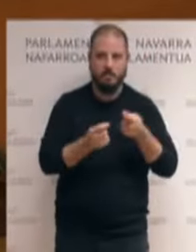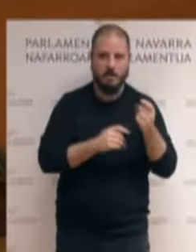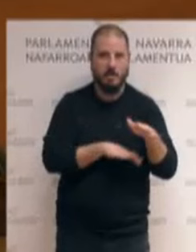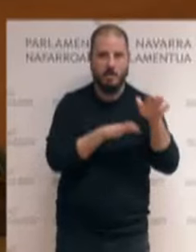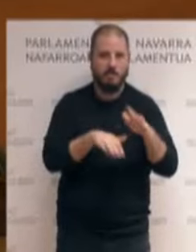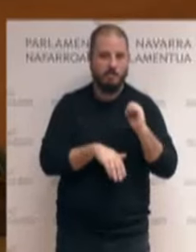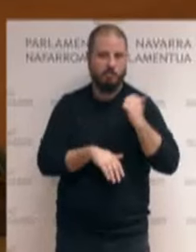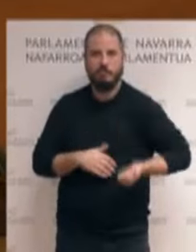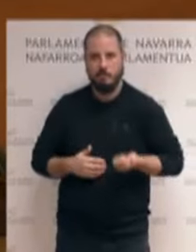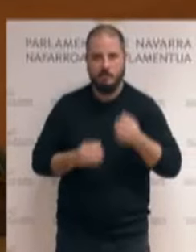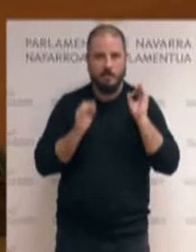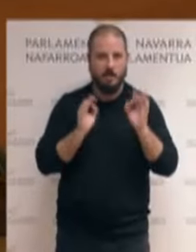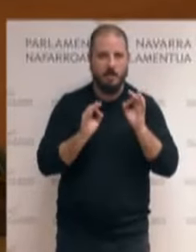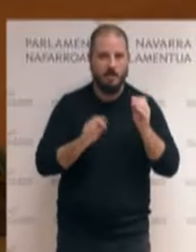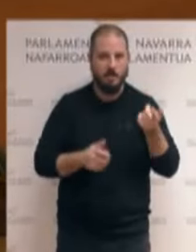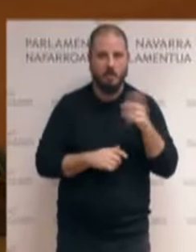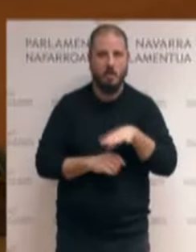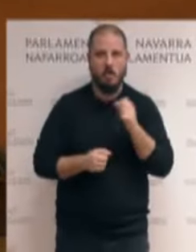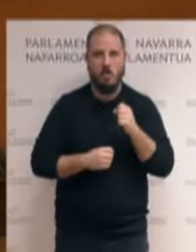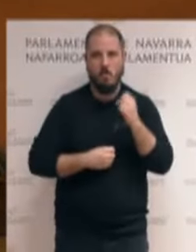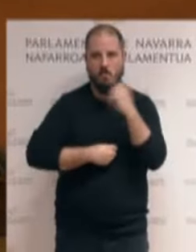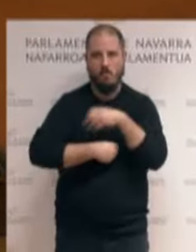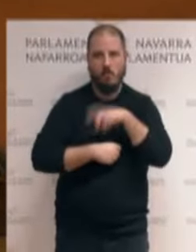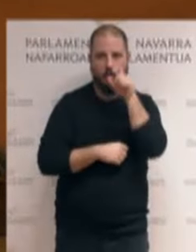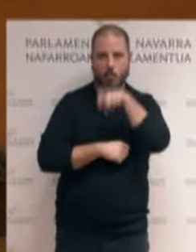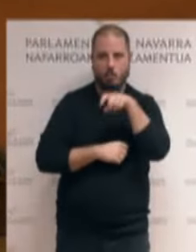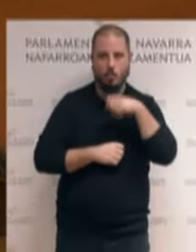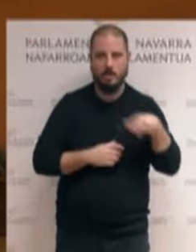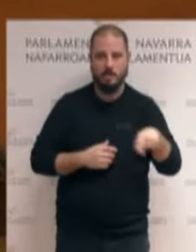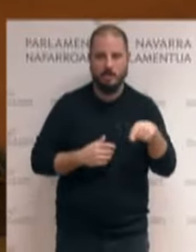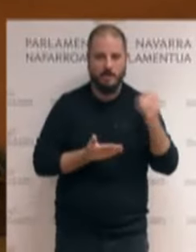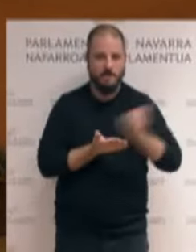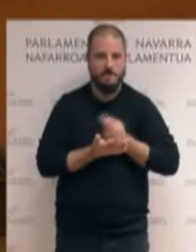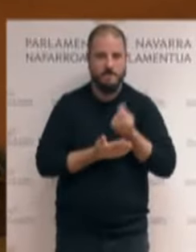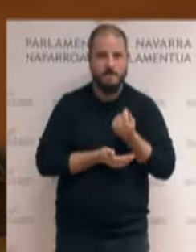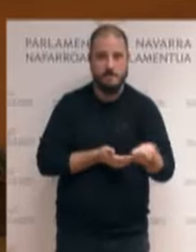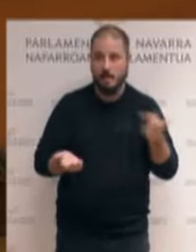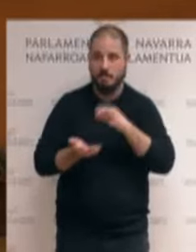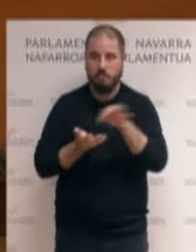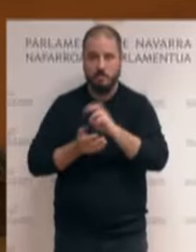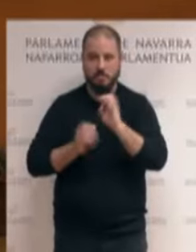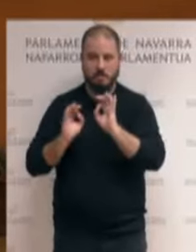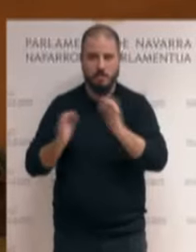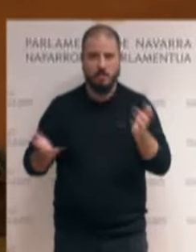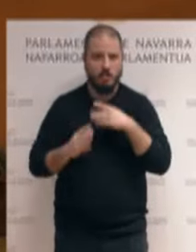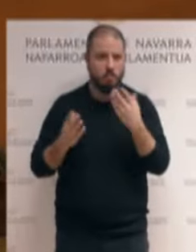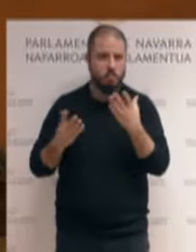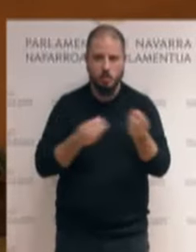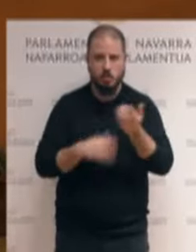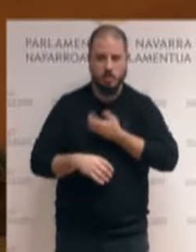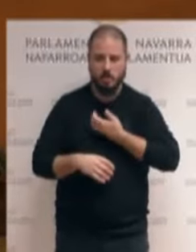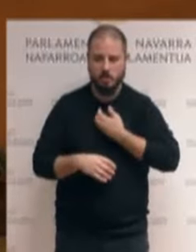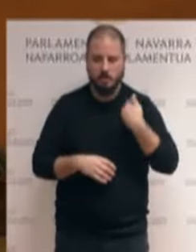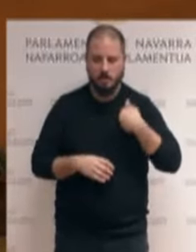Funtxputren alde eta gutxi batzuen alde erabakiko du. Udal asko eskatzen ari dira, mercatu